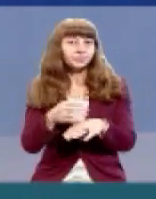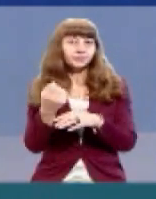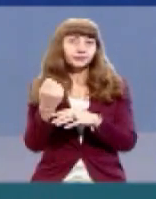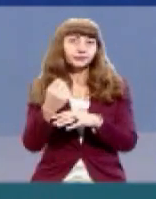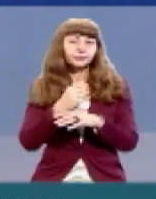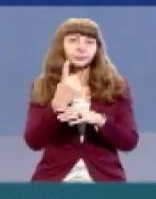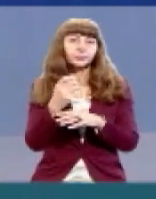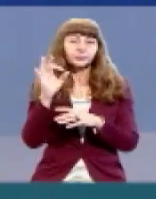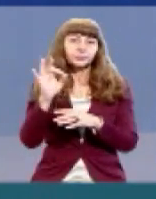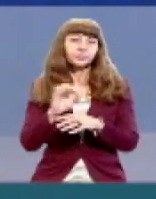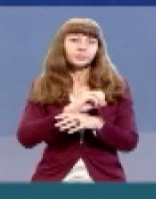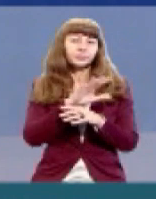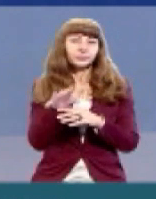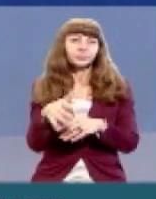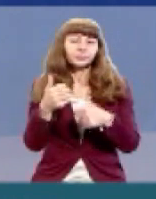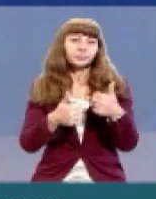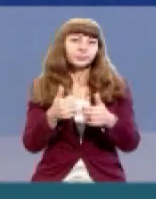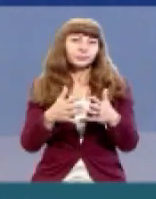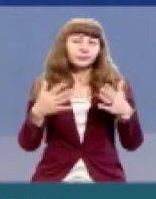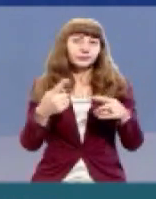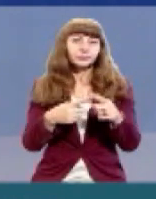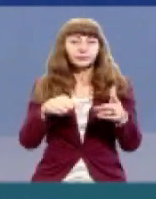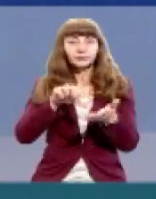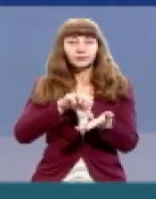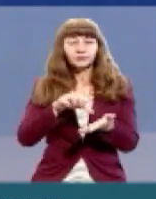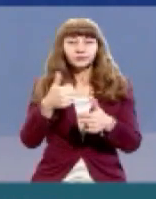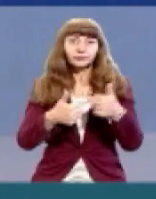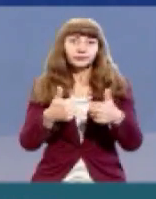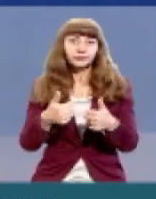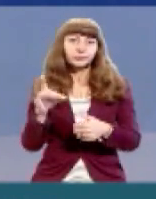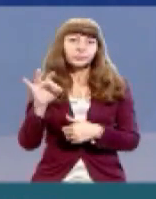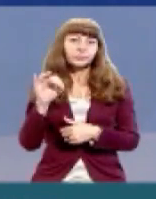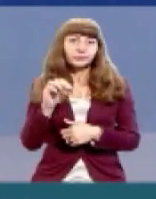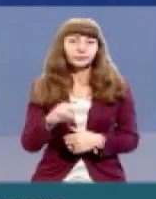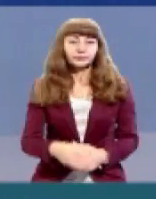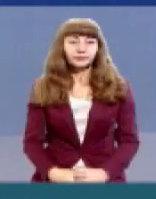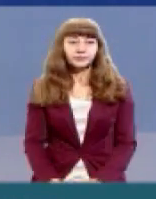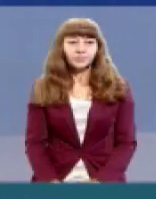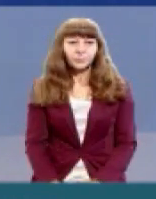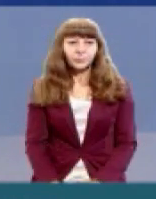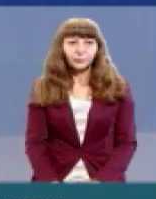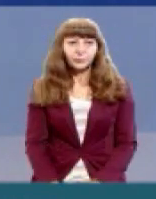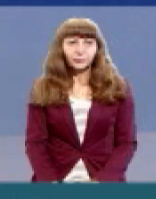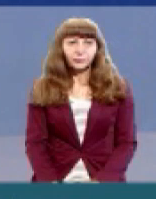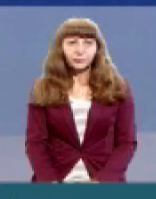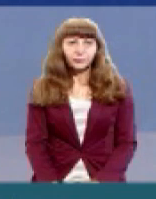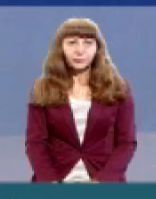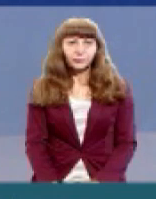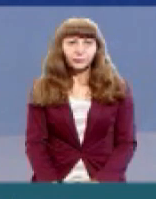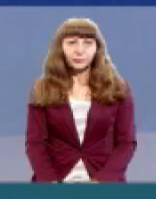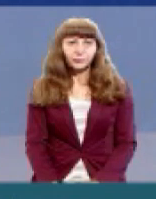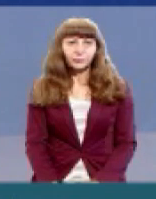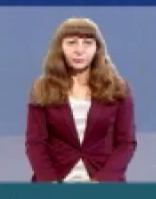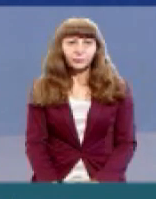офлайн сауалнамаларын және тағы да басқа бағдарламалар әзірленді. 100% бақылауды қамтамасыз етілді. Ал конкурстардың жартысынан көбі